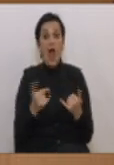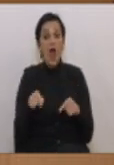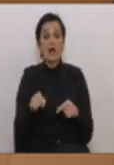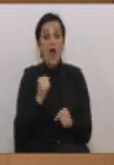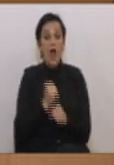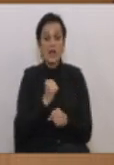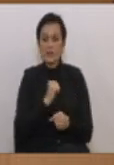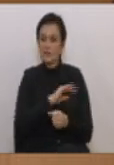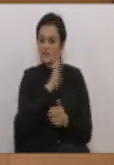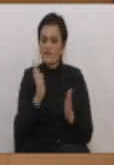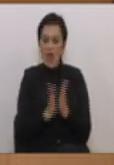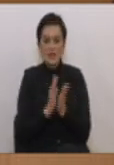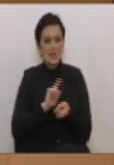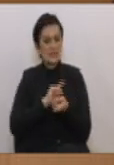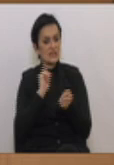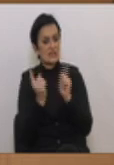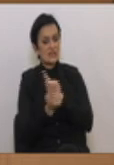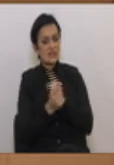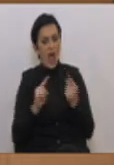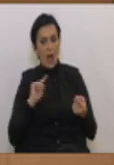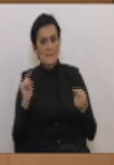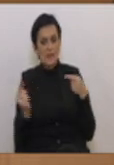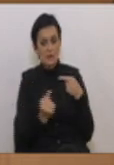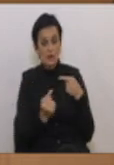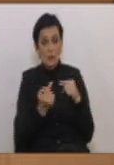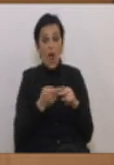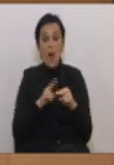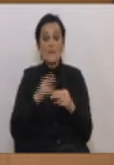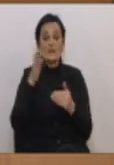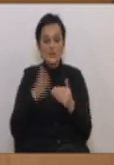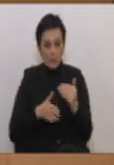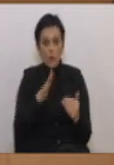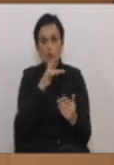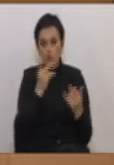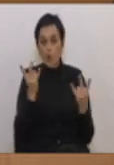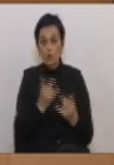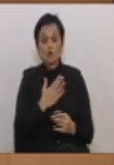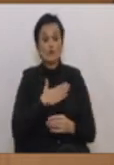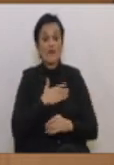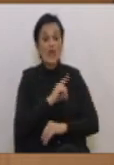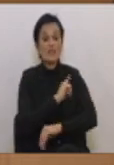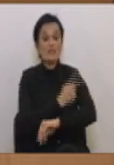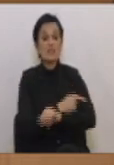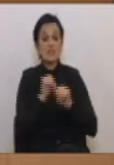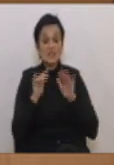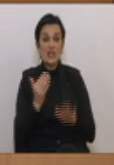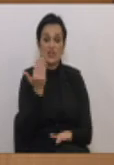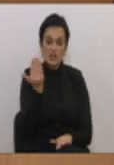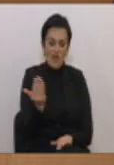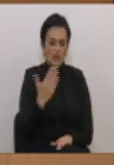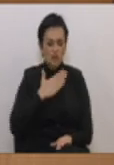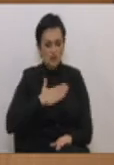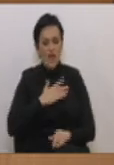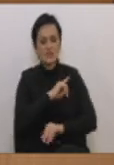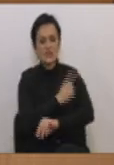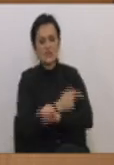sapirispiros. Amis dasrulebas rogor chans chirdeba dro, magram chirdeba chveni zalisqveva. Tkveni zalisqveva da chveni